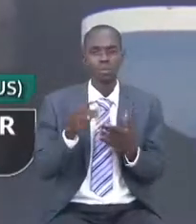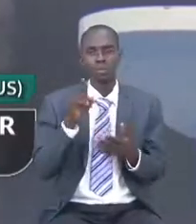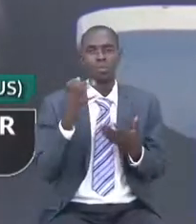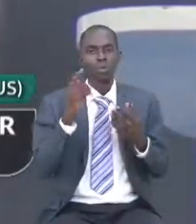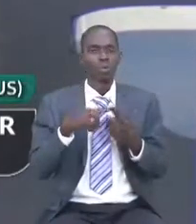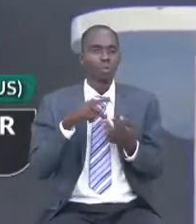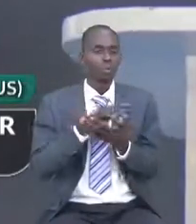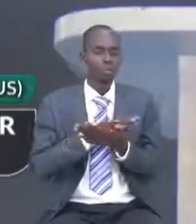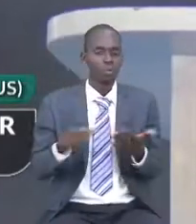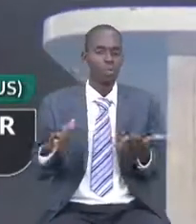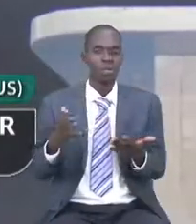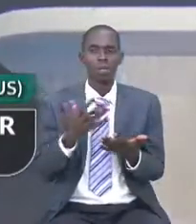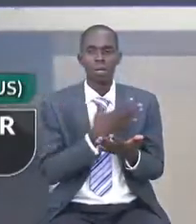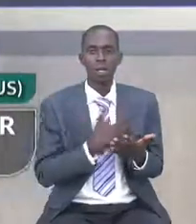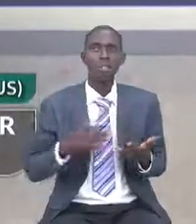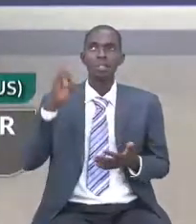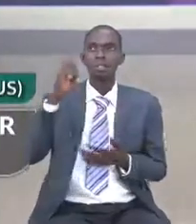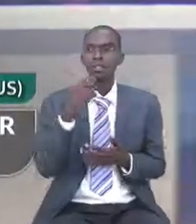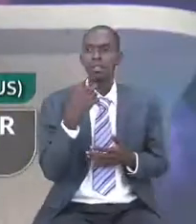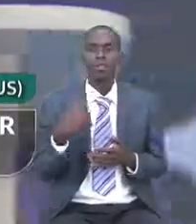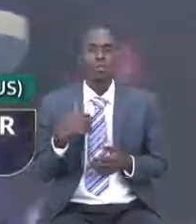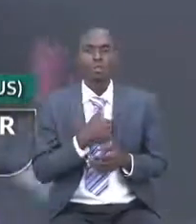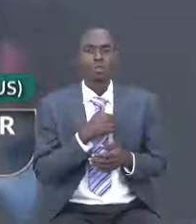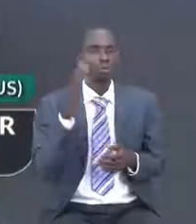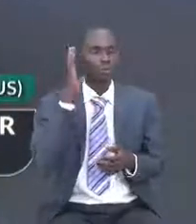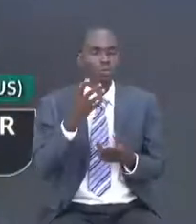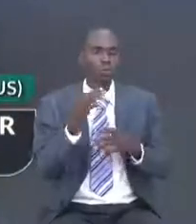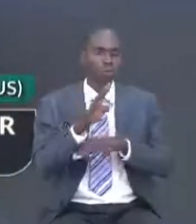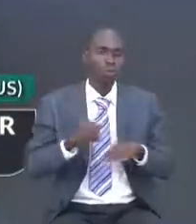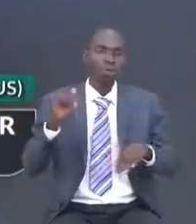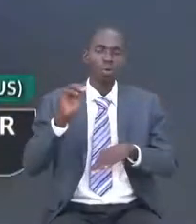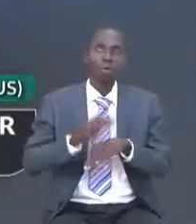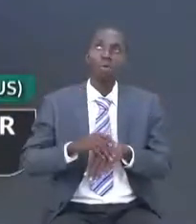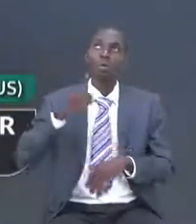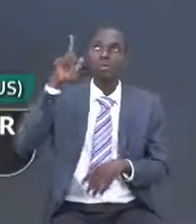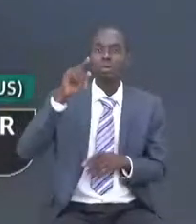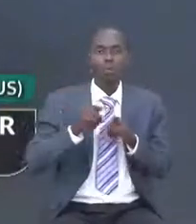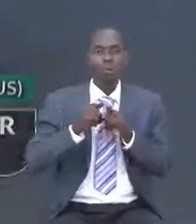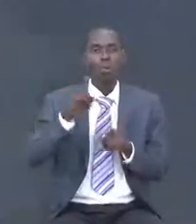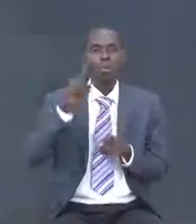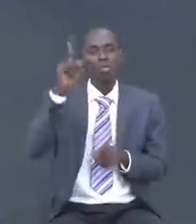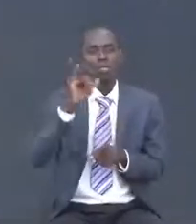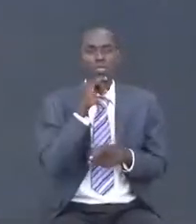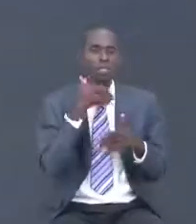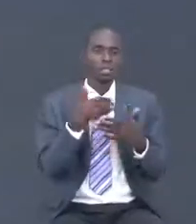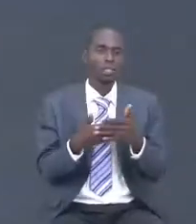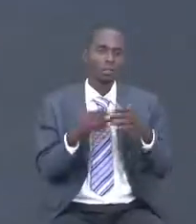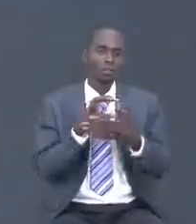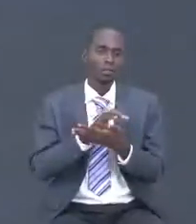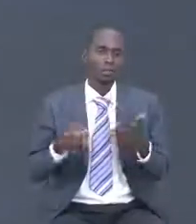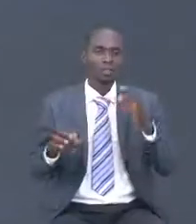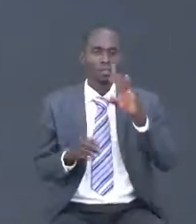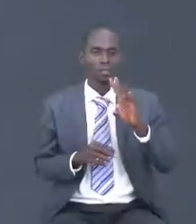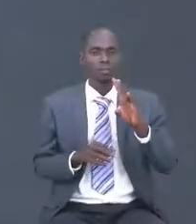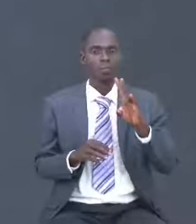et il veut pardonner. Il veut purifier, il veut revêtir de puissance. Il dit que nous devons l'invoquer